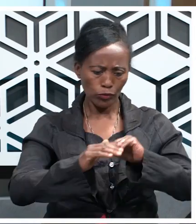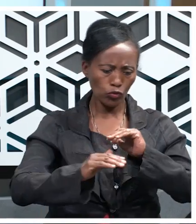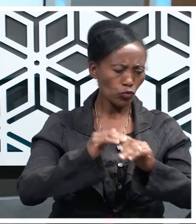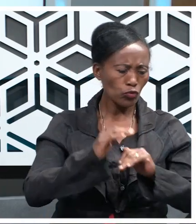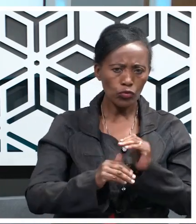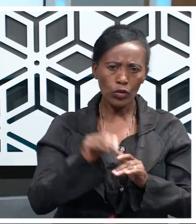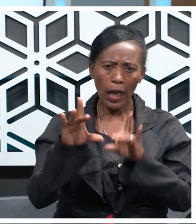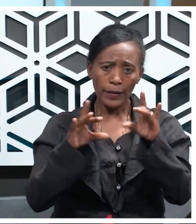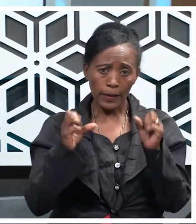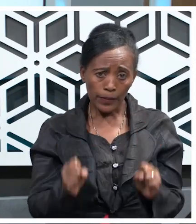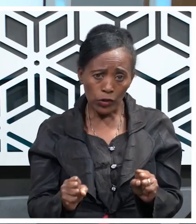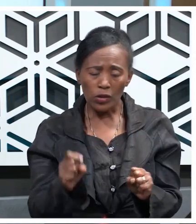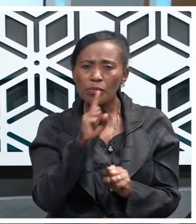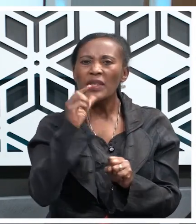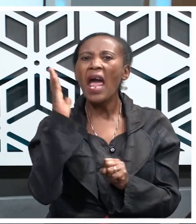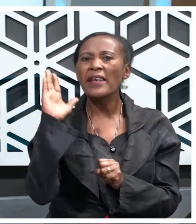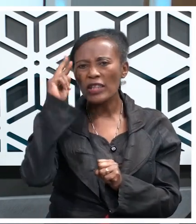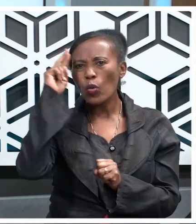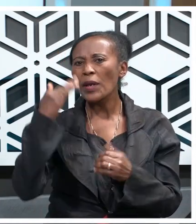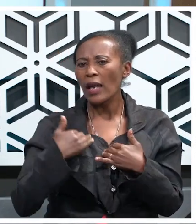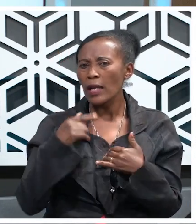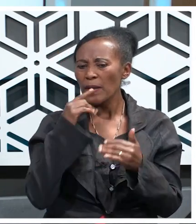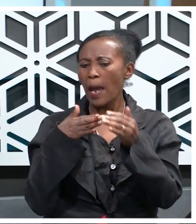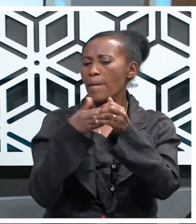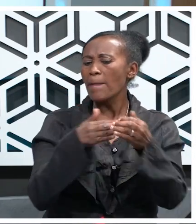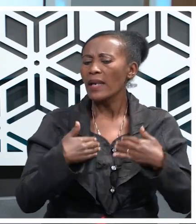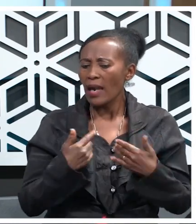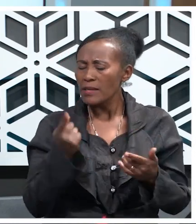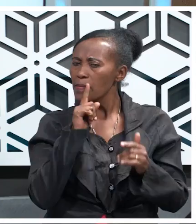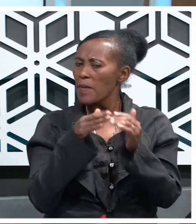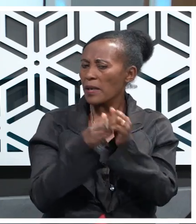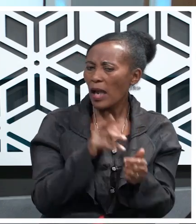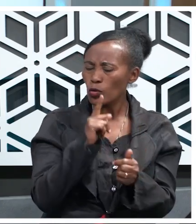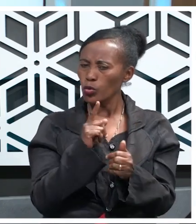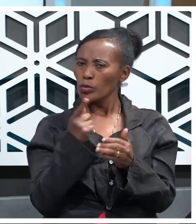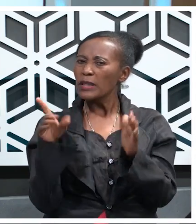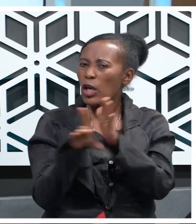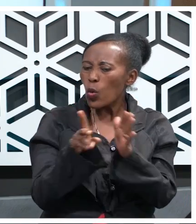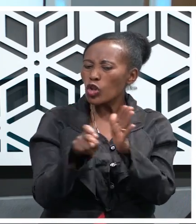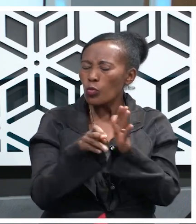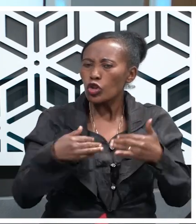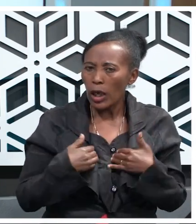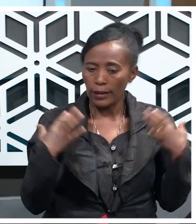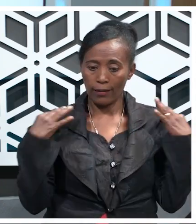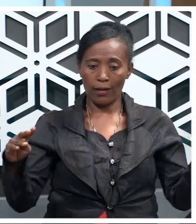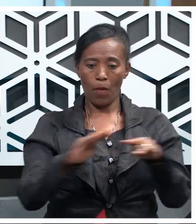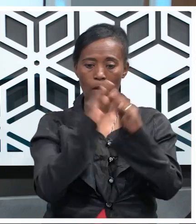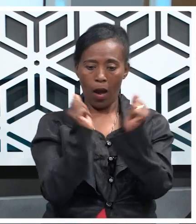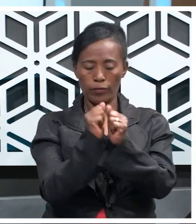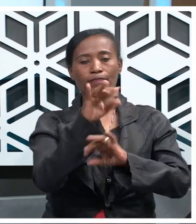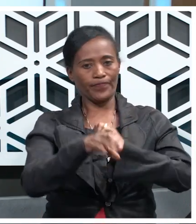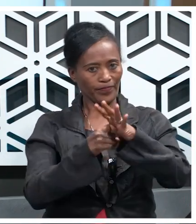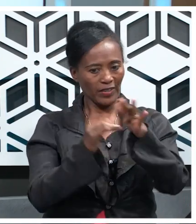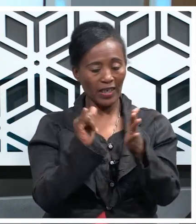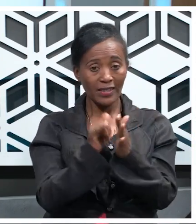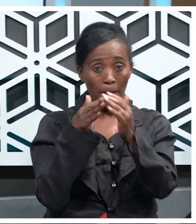ጉዳተኞች ምቹ ሊያደርግ የሚችል ምን አይነት ሪኮመንዴሽኖች አሉ፣ ምን አይነት ጋይድላይኖች አሉ፣ መመሪያዎች አሉ፣ ስታንዳርዶች አሉ የሚለውን ከጤና ባለሙያዎች